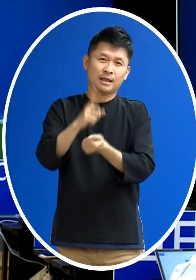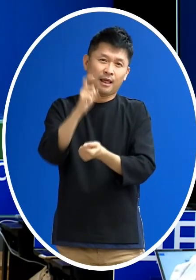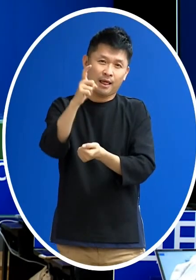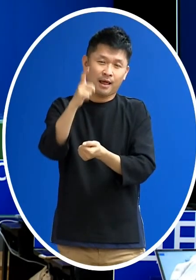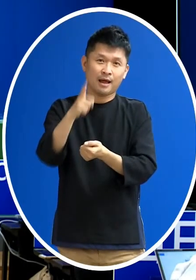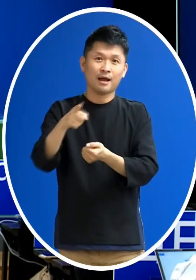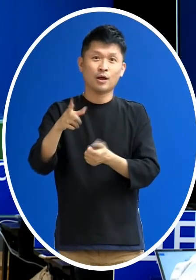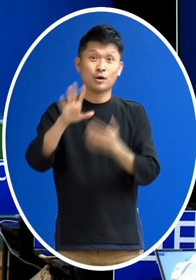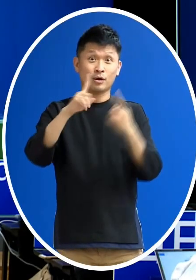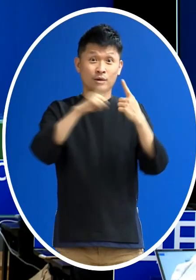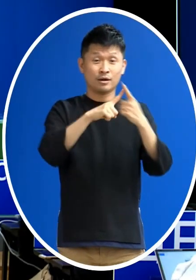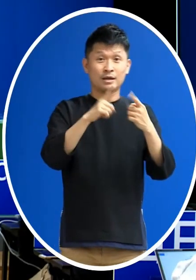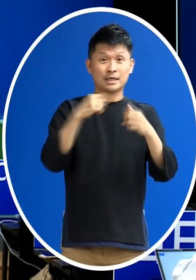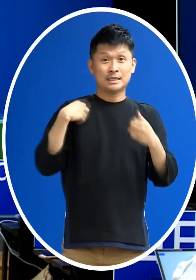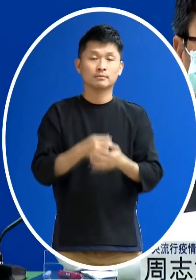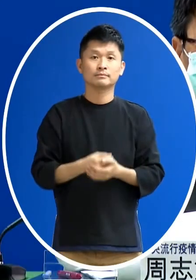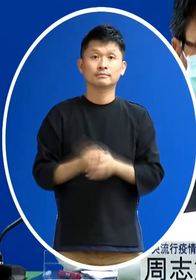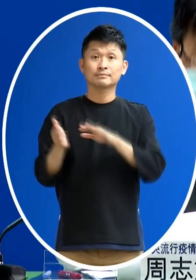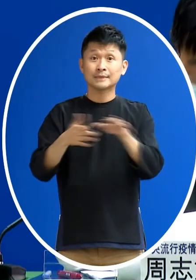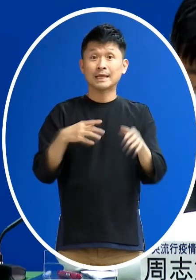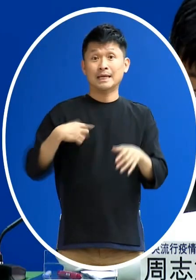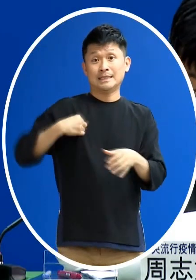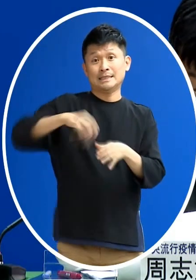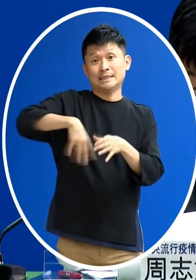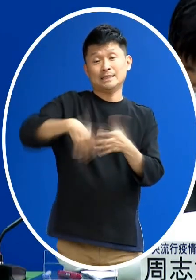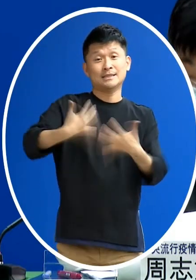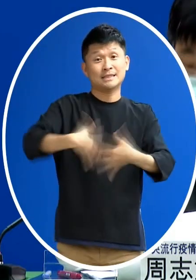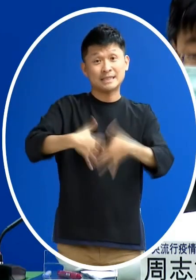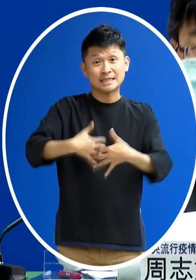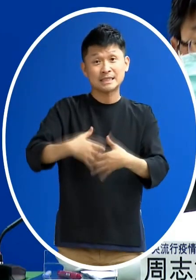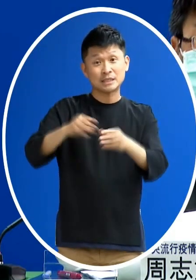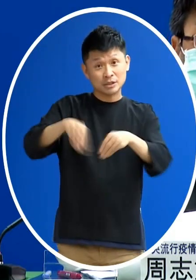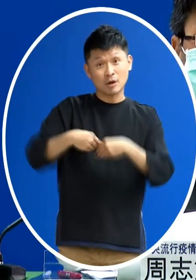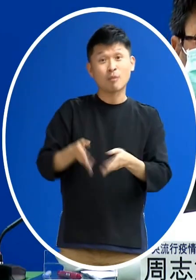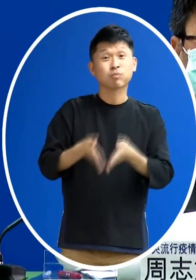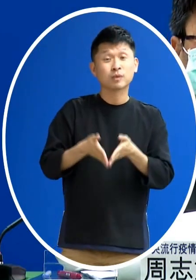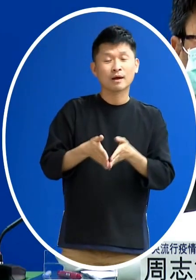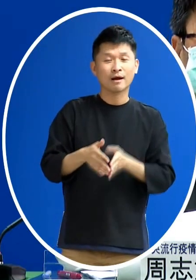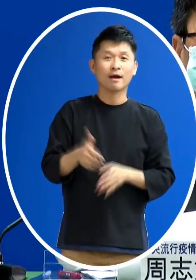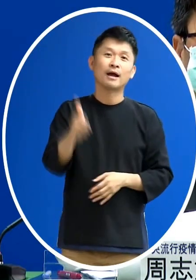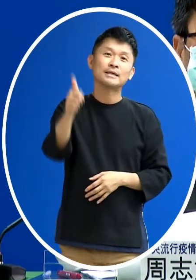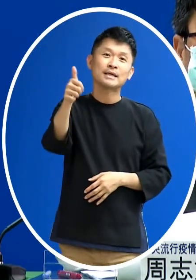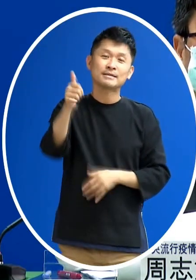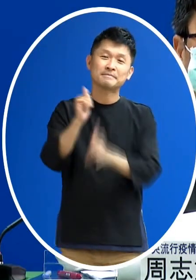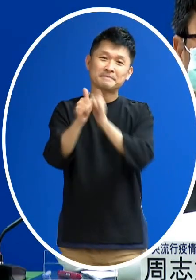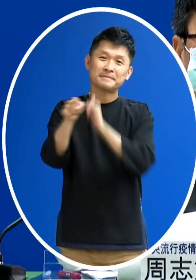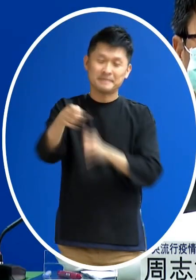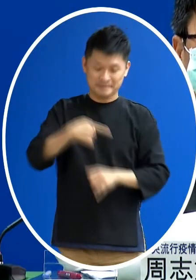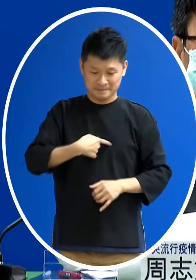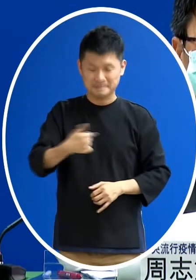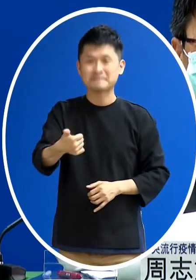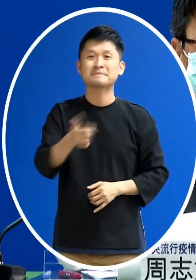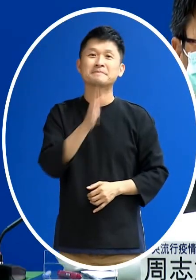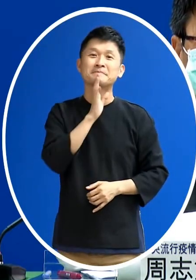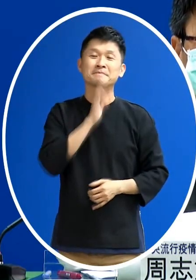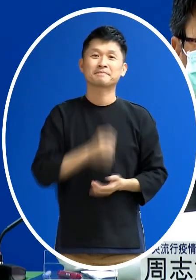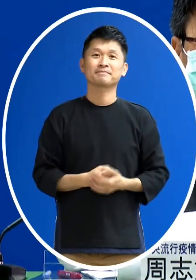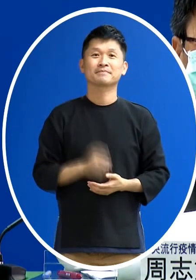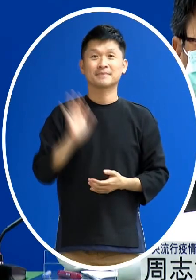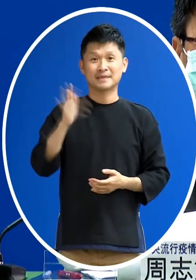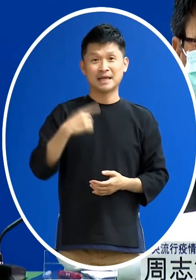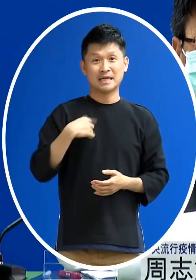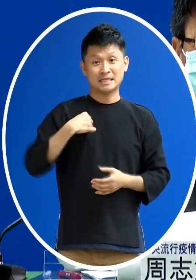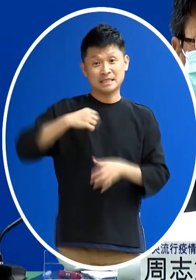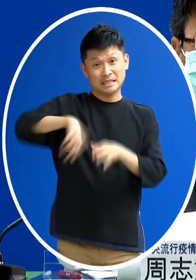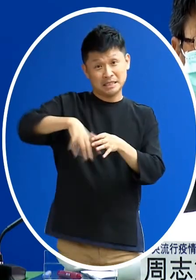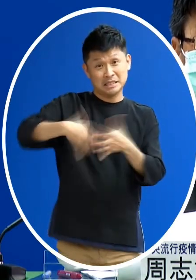忙讲一下吗？谢谢。 洗衣机的部分，我想谢谢这个就是民众的好意，不过我想需要这个